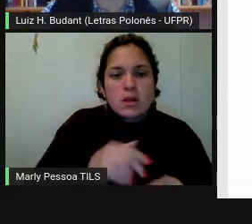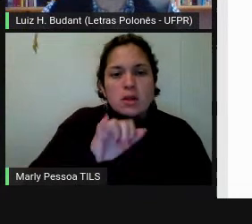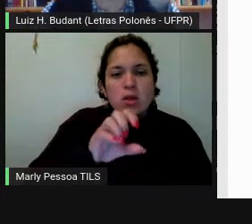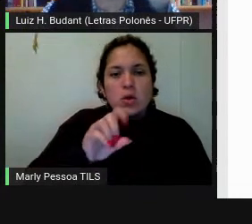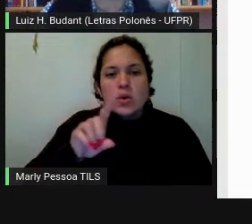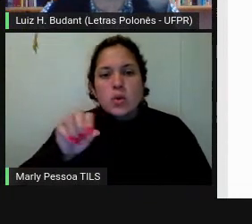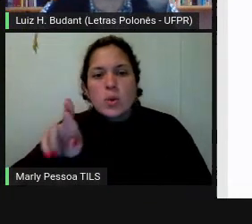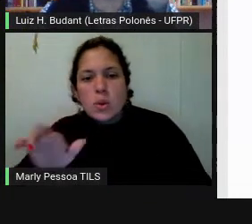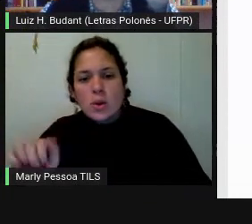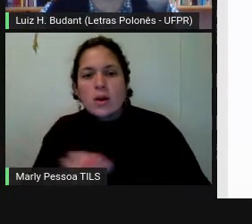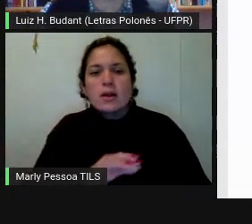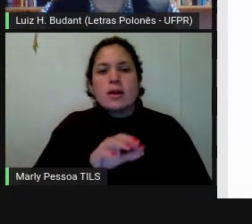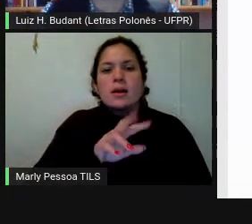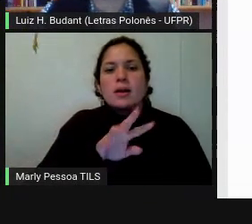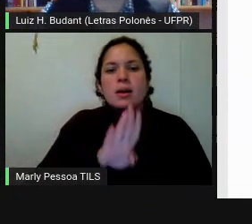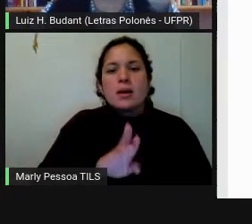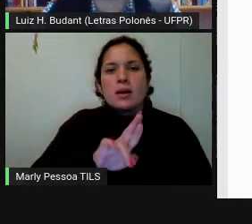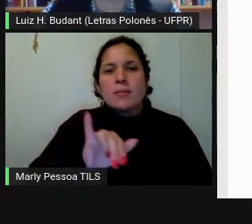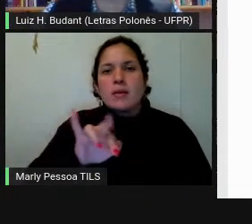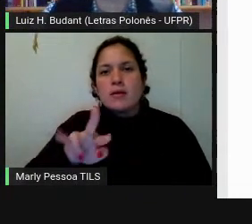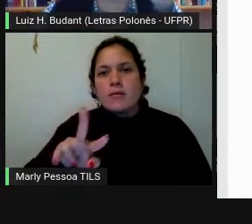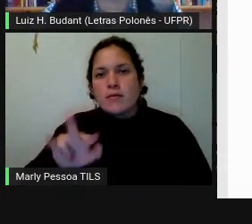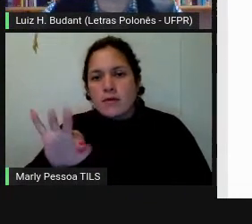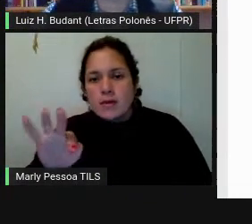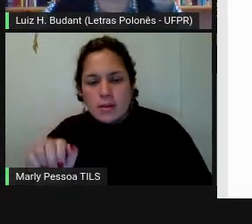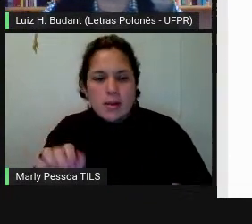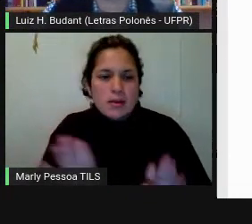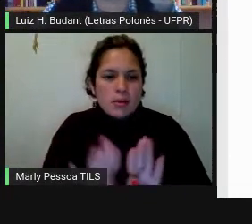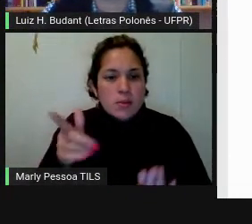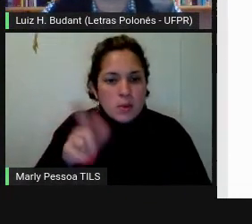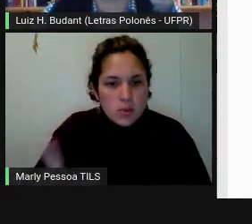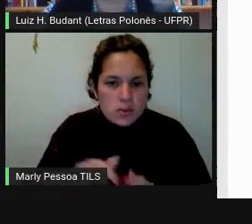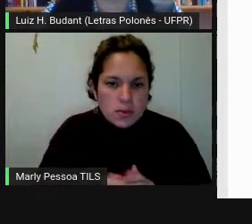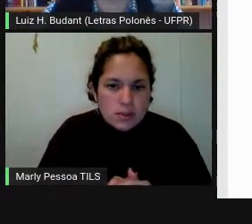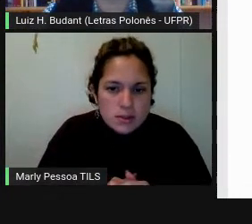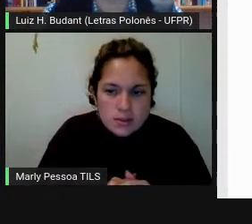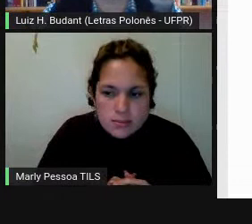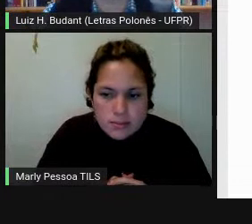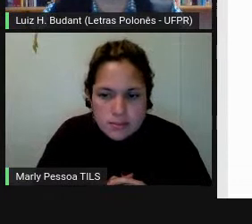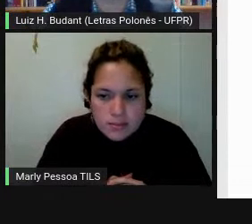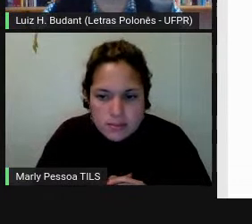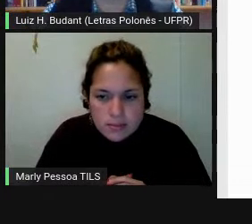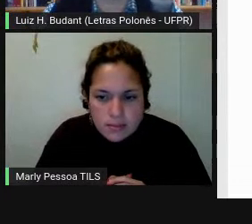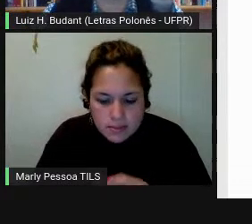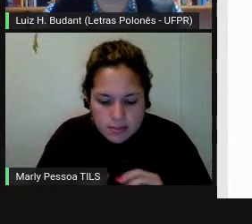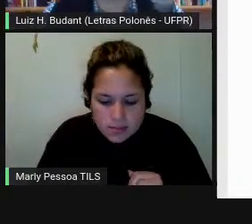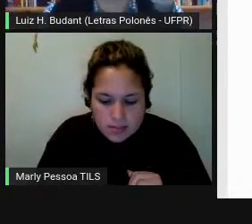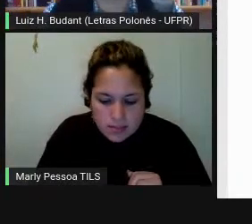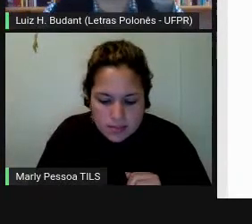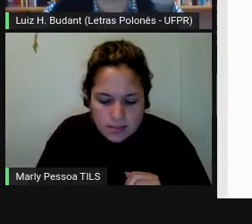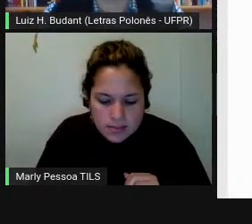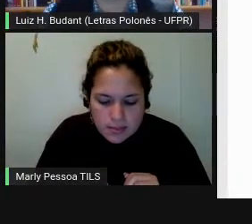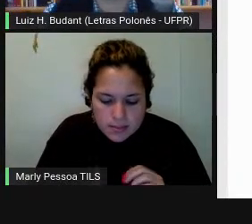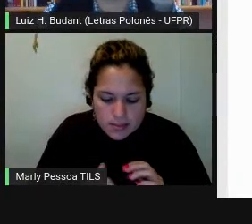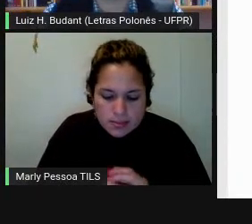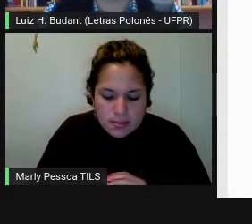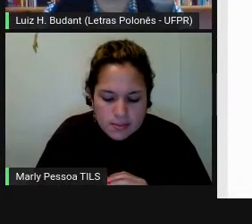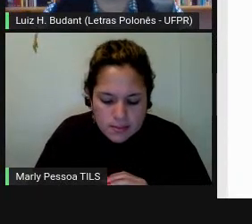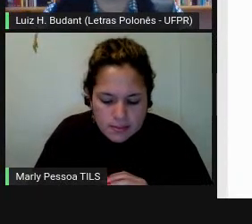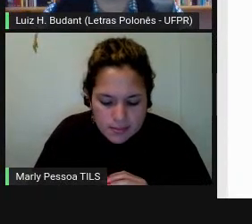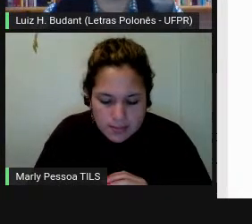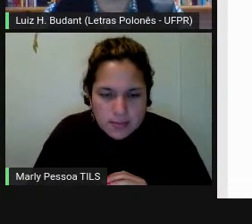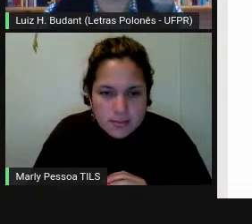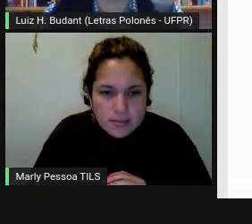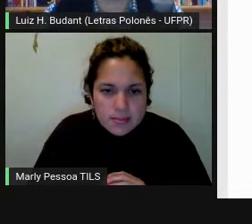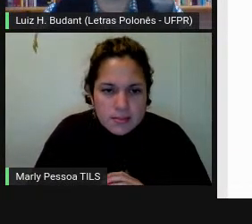Jolanta. Ta popularność imion świętych Kościoła katolickiego rosła zwłaszcza